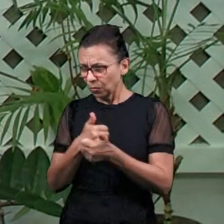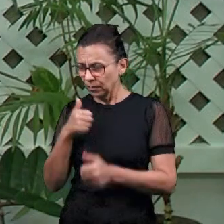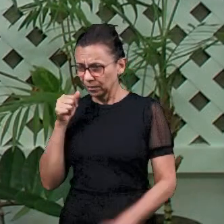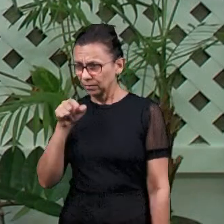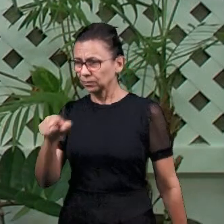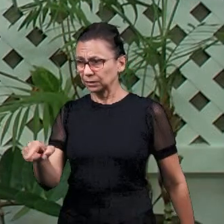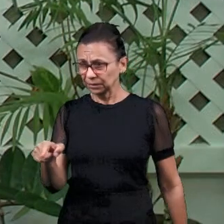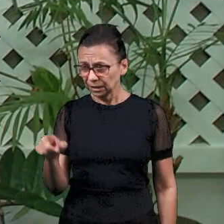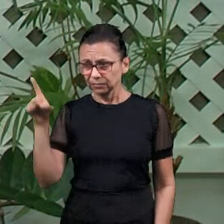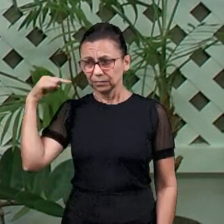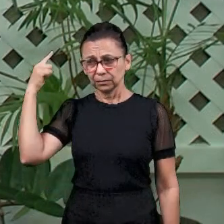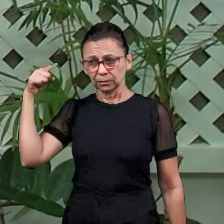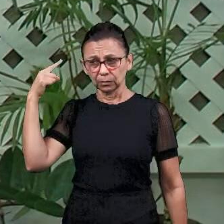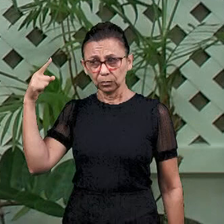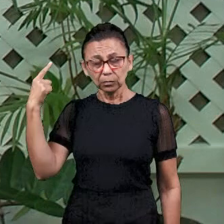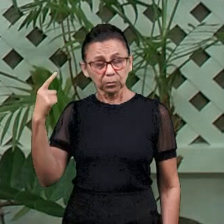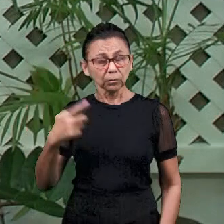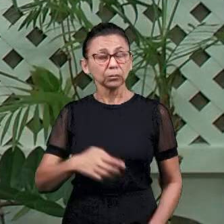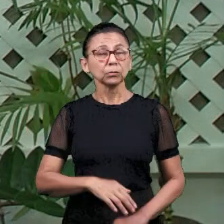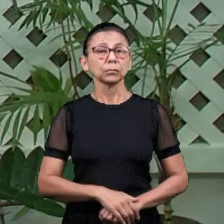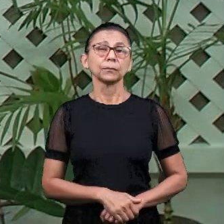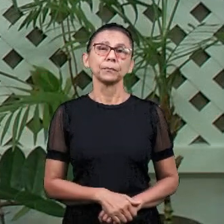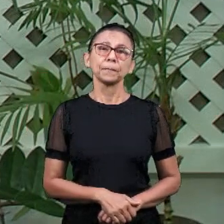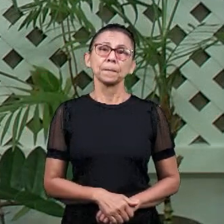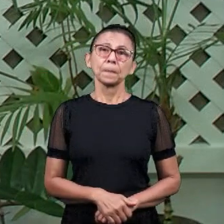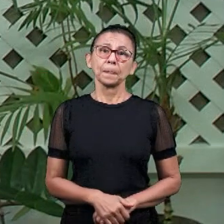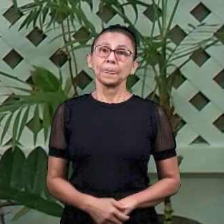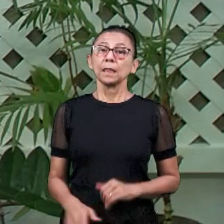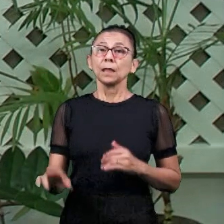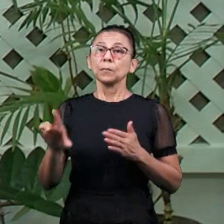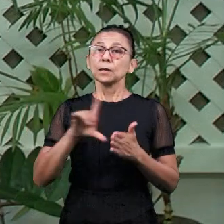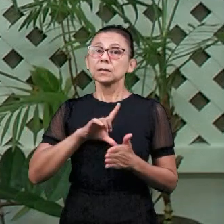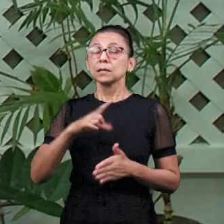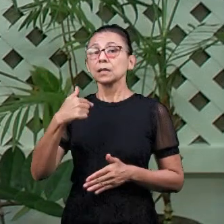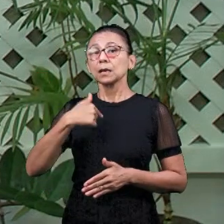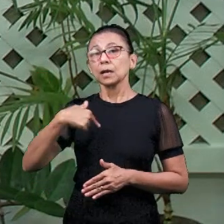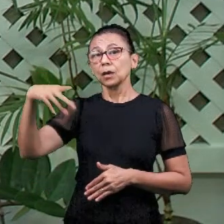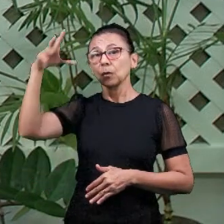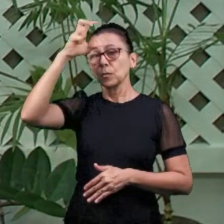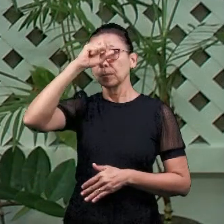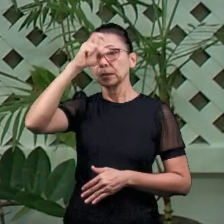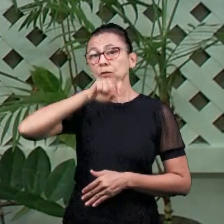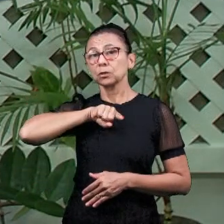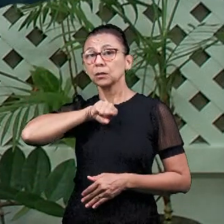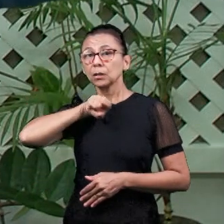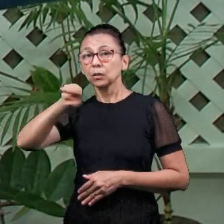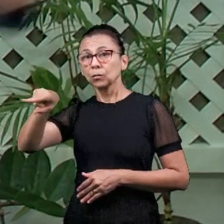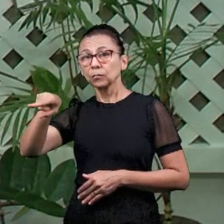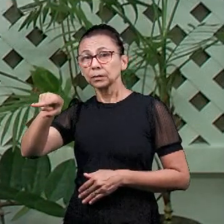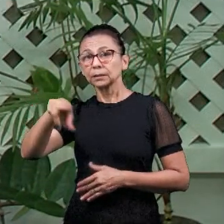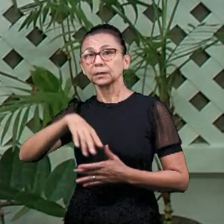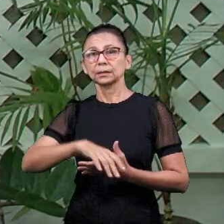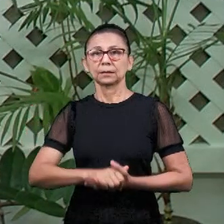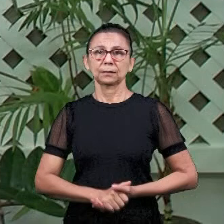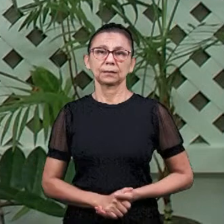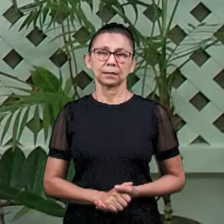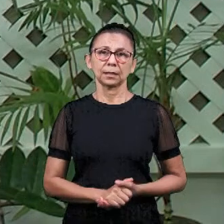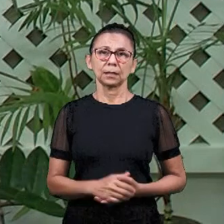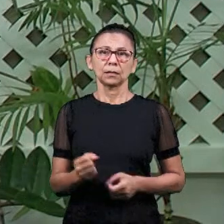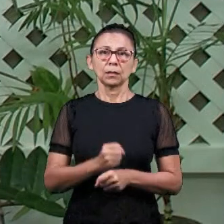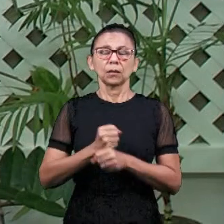Vous pensez que c'est avec vous que j'ai appris l'œuvre de l'Esprit? Le Saint-Esprit vous a demandé de la permission pour travailler dans ma